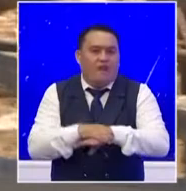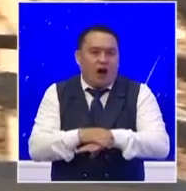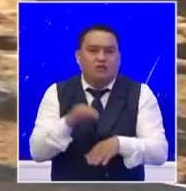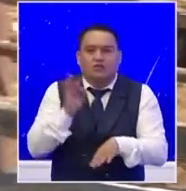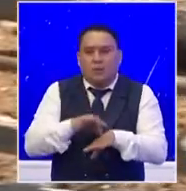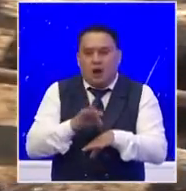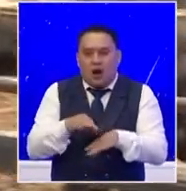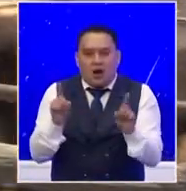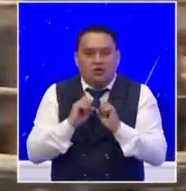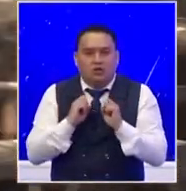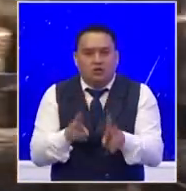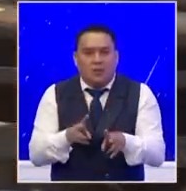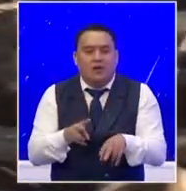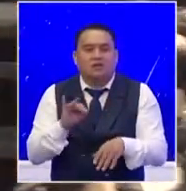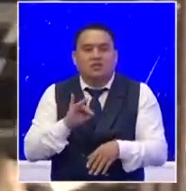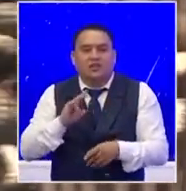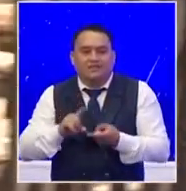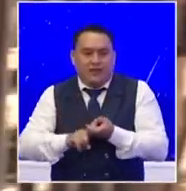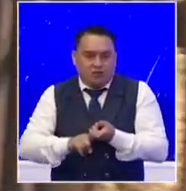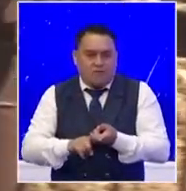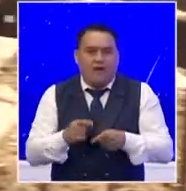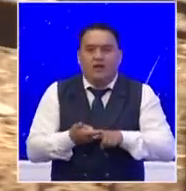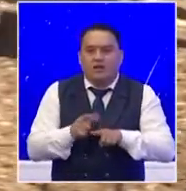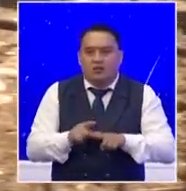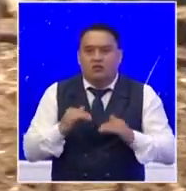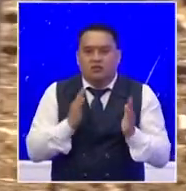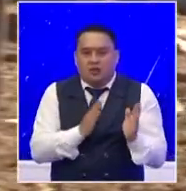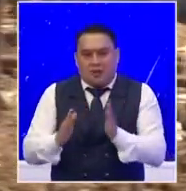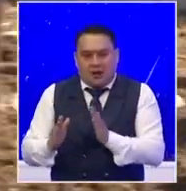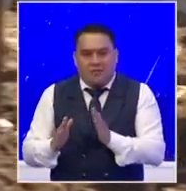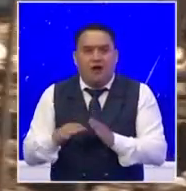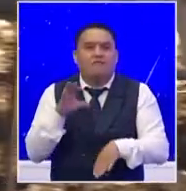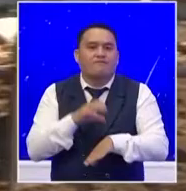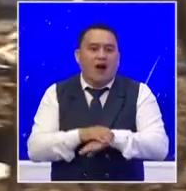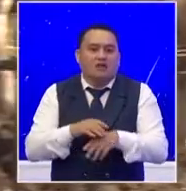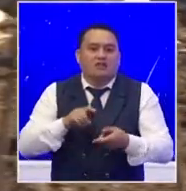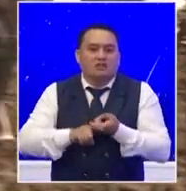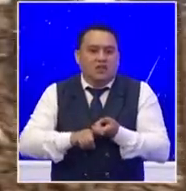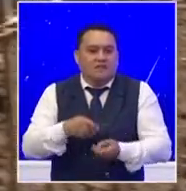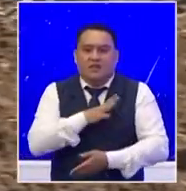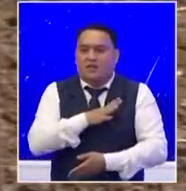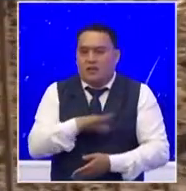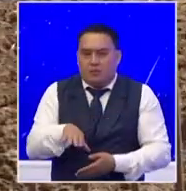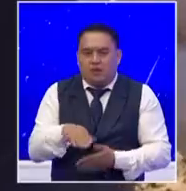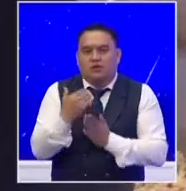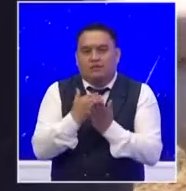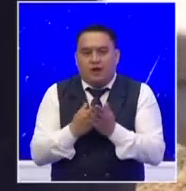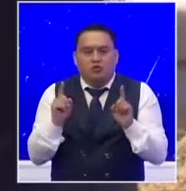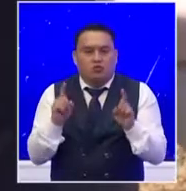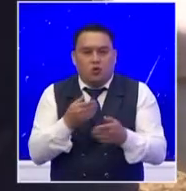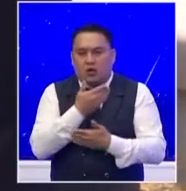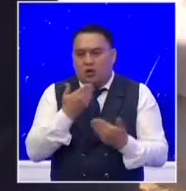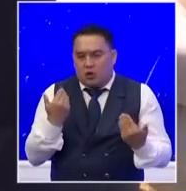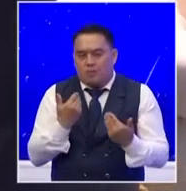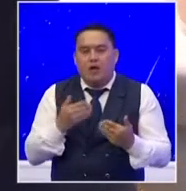заболевания особо опасными инфекциями. В нынешнем ситуация стабильна. Фактов заражения не зарегистрировано. Для сохранения